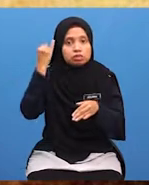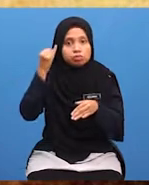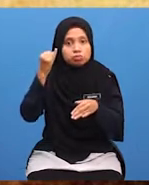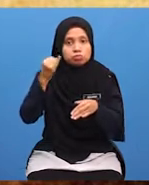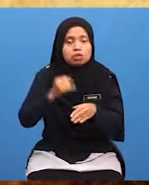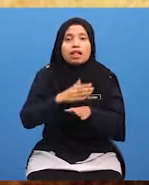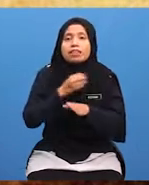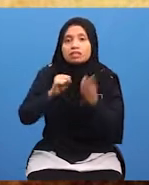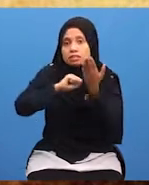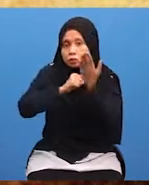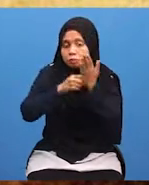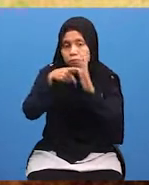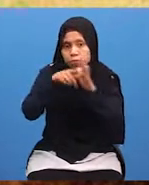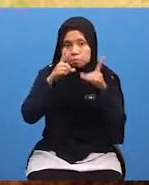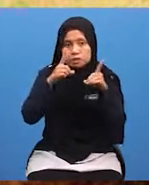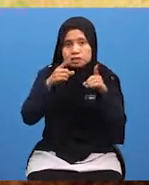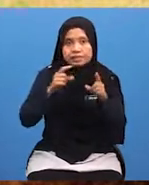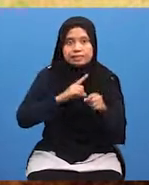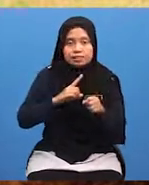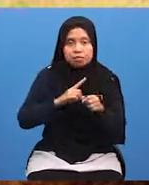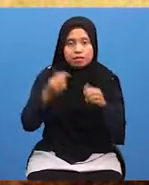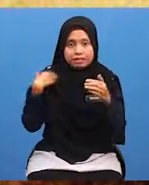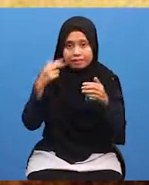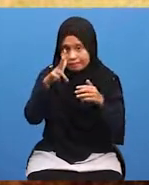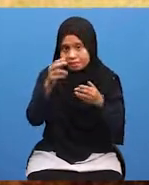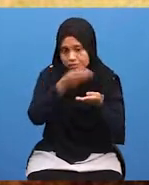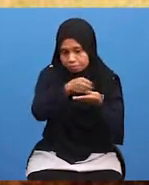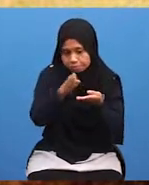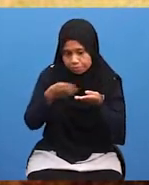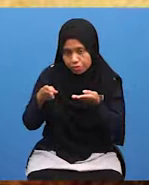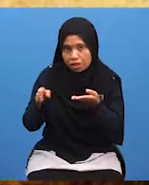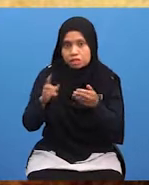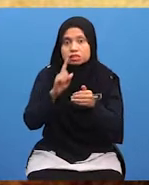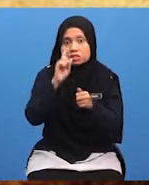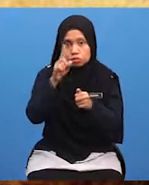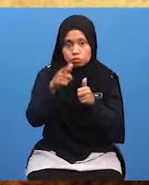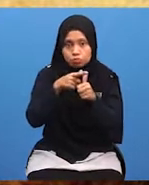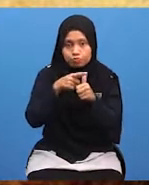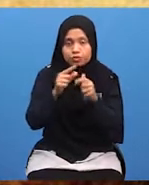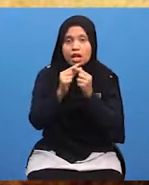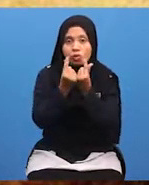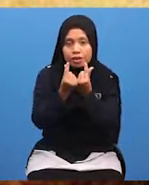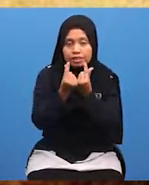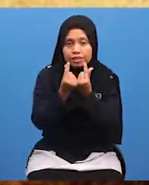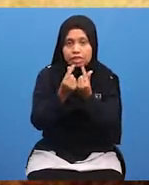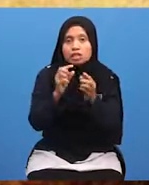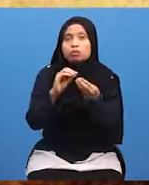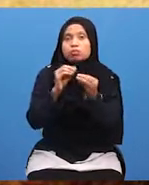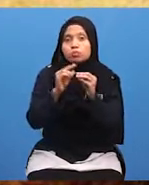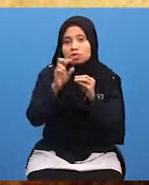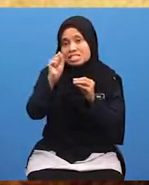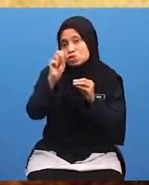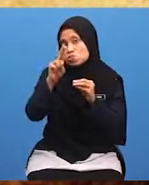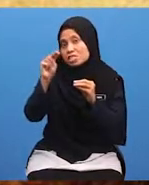Dan sumber pendidikan dalam Islam terbagi kepada tiga, iaitu yang pertama Al-Quran, yang kedua As-Sunnah dan yang ketiga